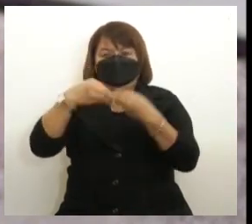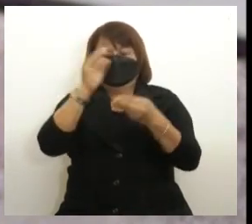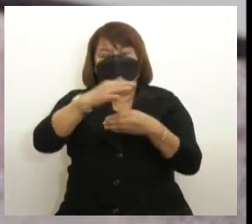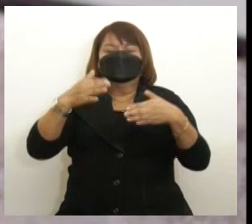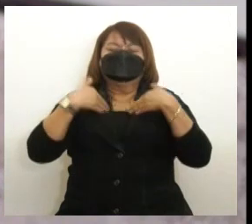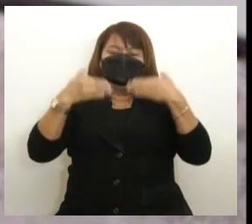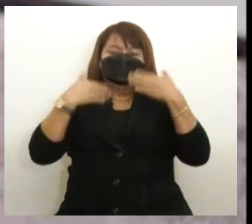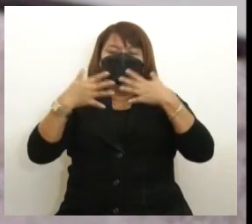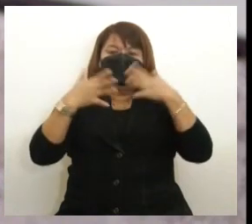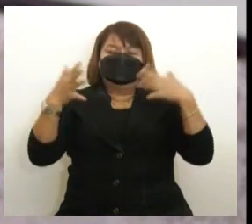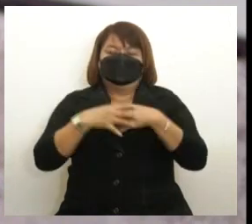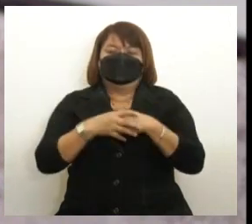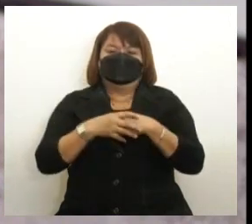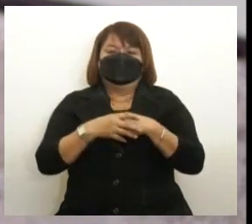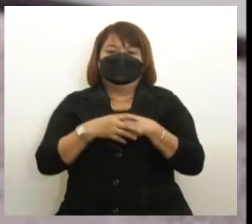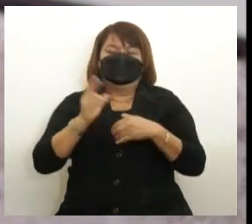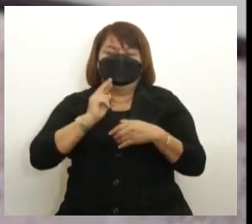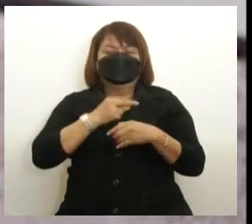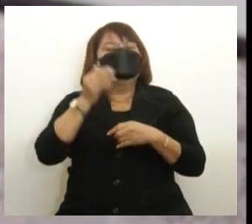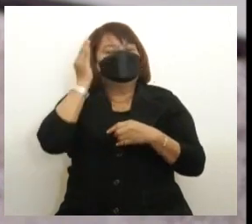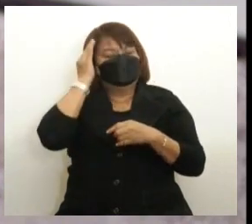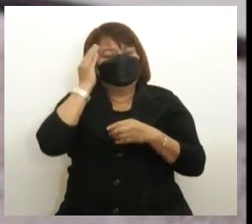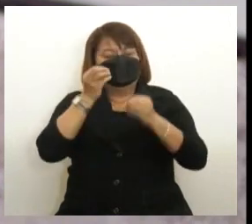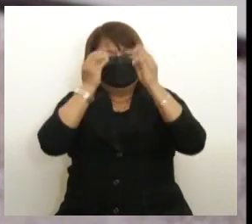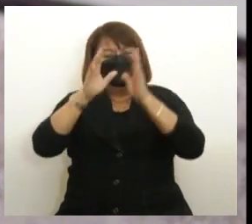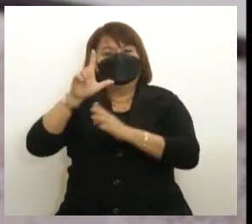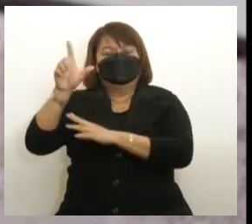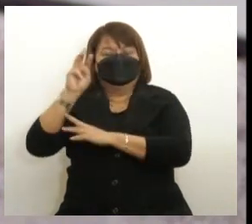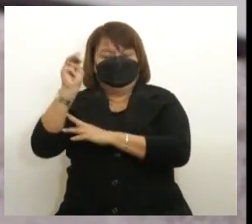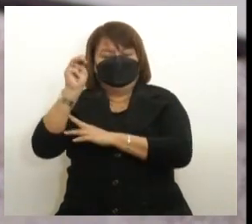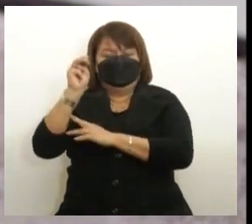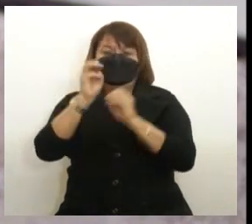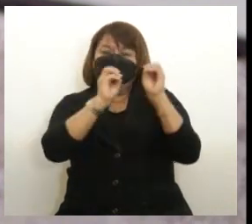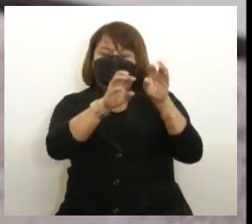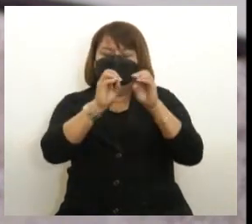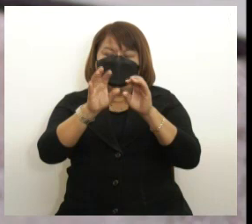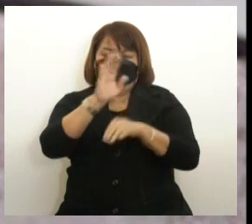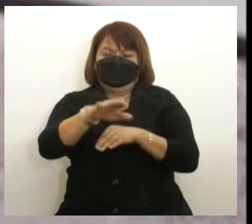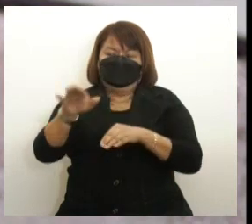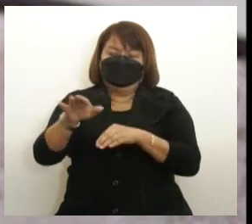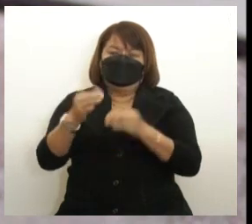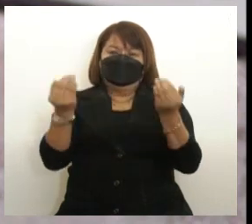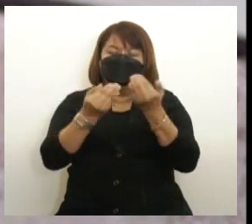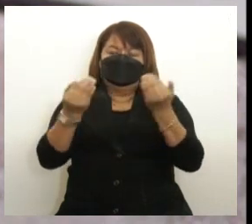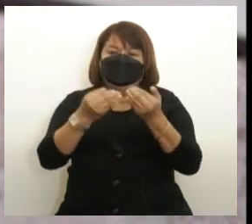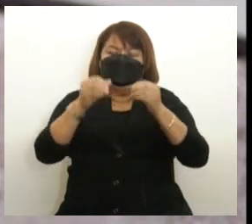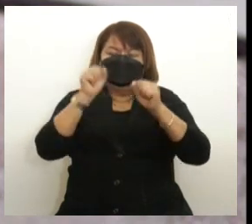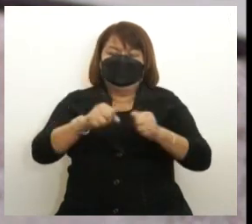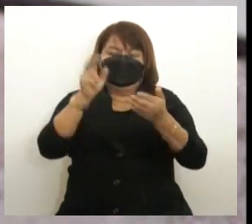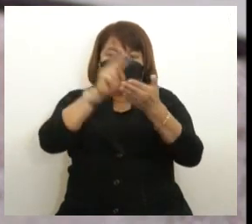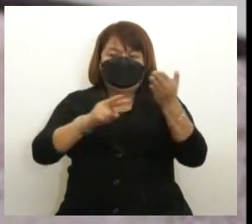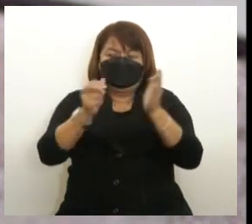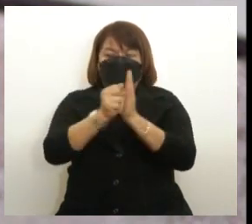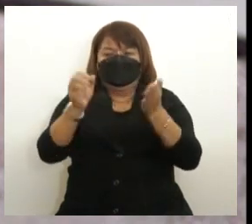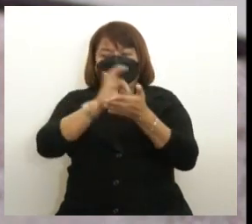คะเราเชื่อว่าคุณครูละไม้สามารถสอนให้บุตรหลานของเราสามารถอ่านหนังสือได้ค่ะเขาช